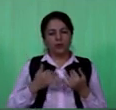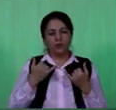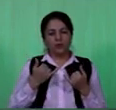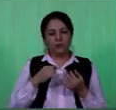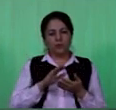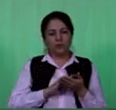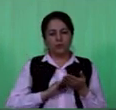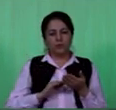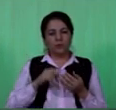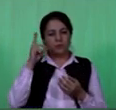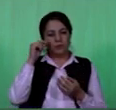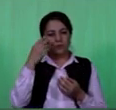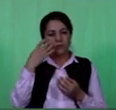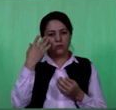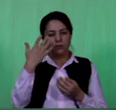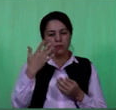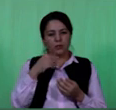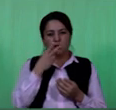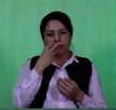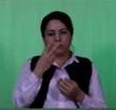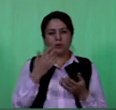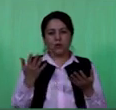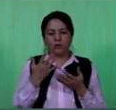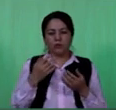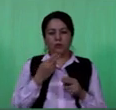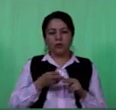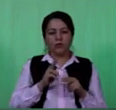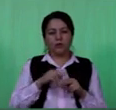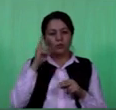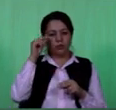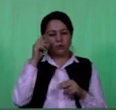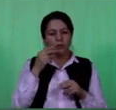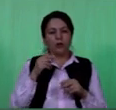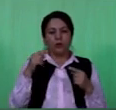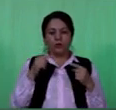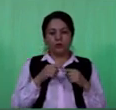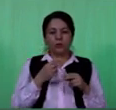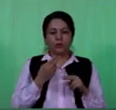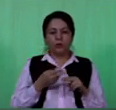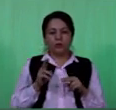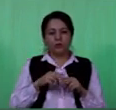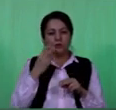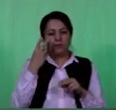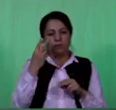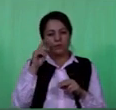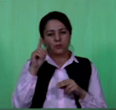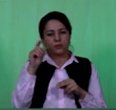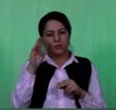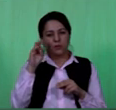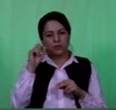запишем число 45 посмотрите какое это число совершенно верно это двузначное число